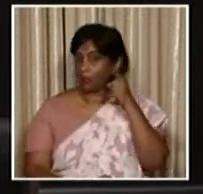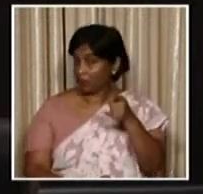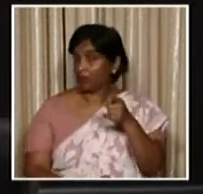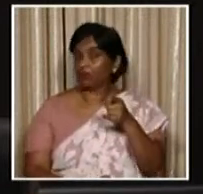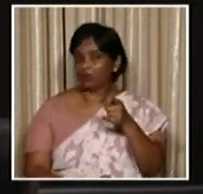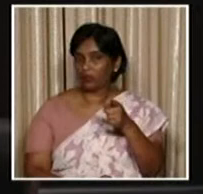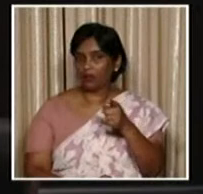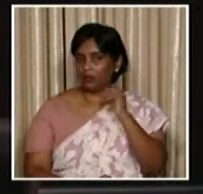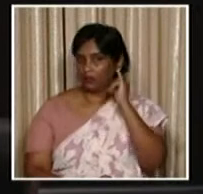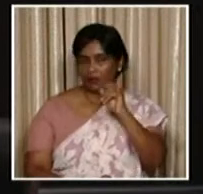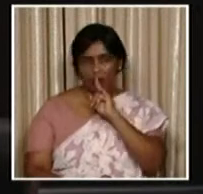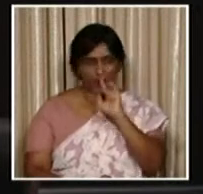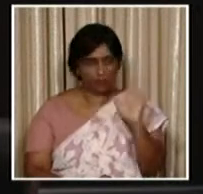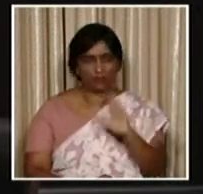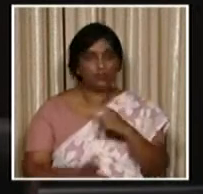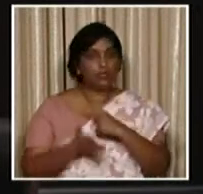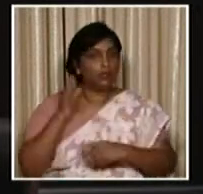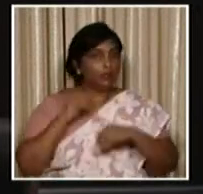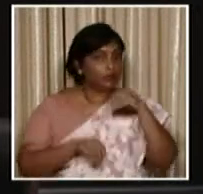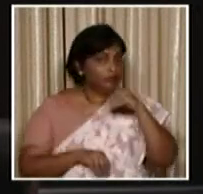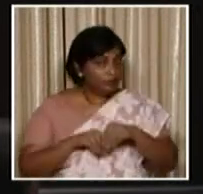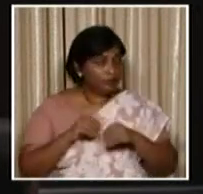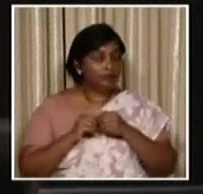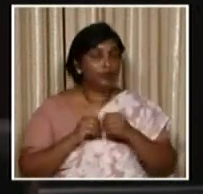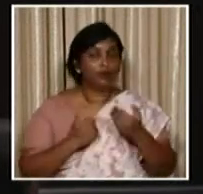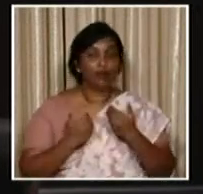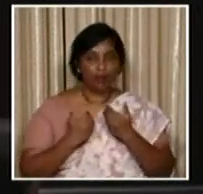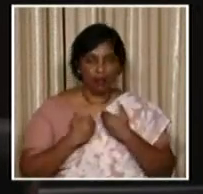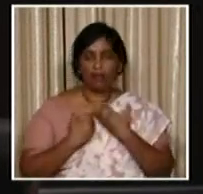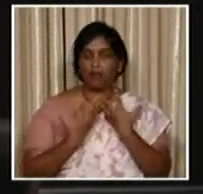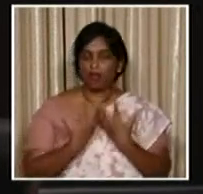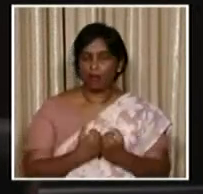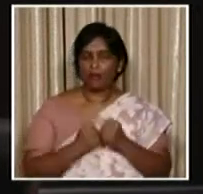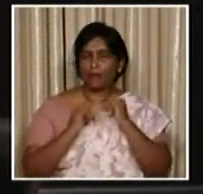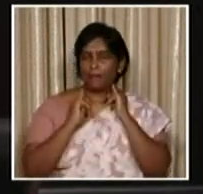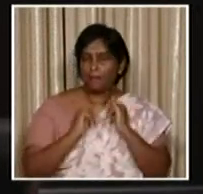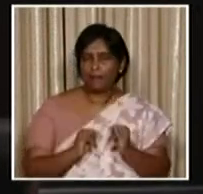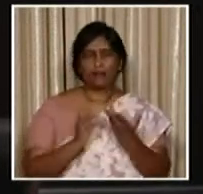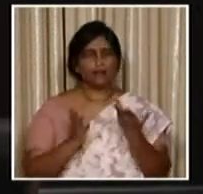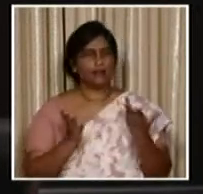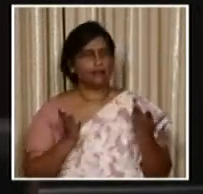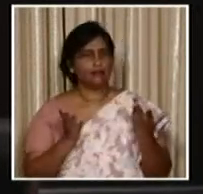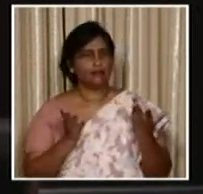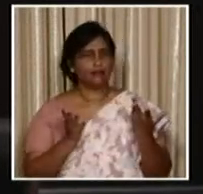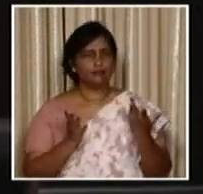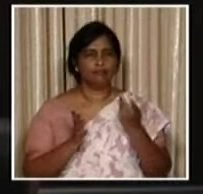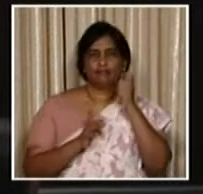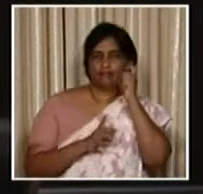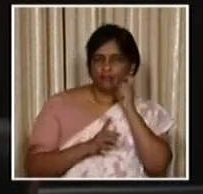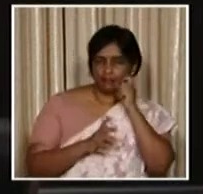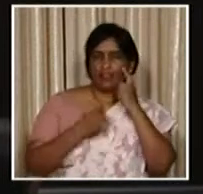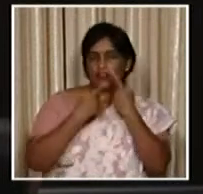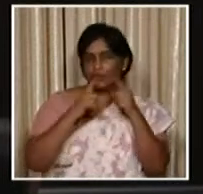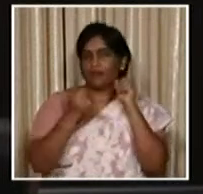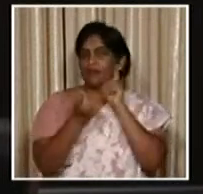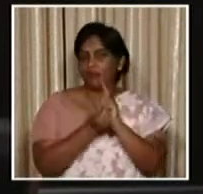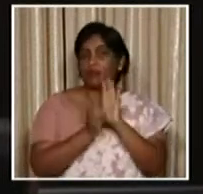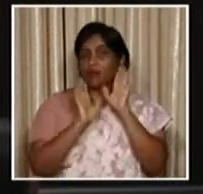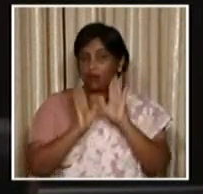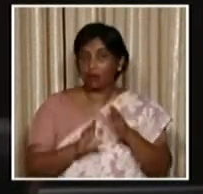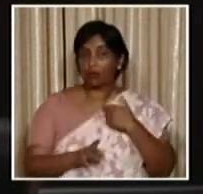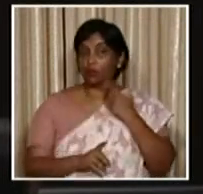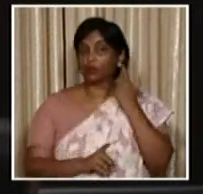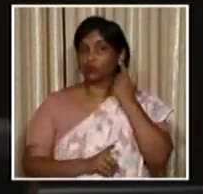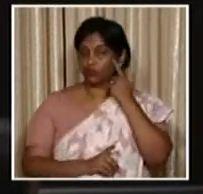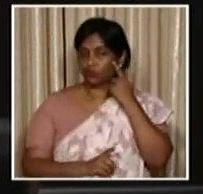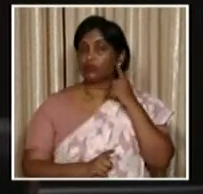ඔබතුමාට මම චෝදනා කරේ නැහැ. දේශපාලනය කරද්දී අපිටත් හම්බ වෙනවා කුපාඩි, තක්කඩි, ත්‍රස්තවාදී නොයෙකුත් අය. හැබැයි අපි